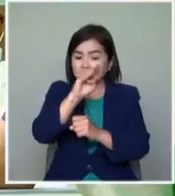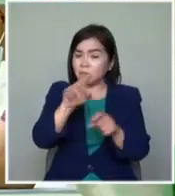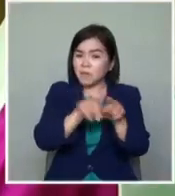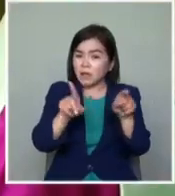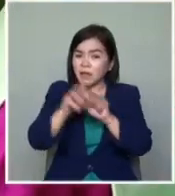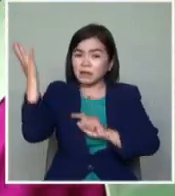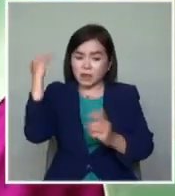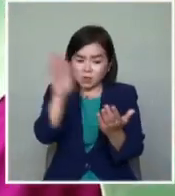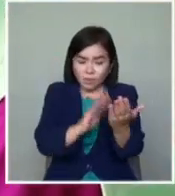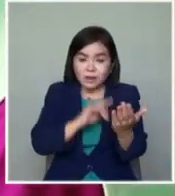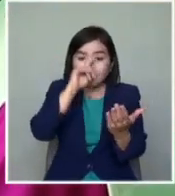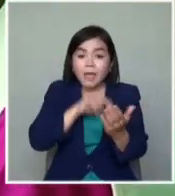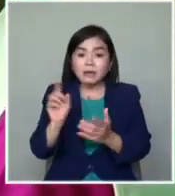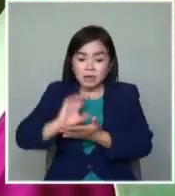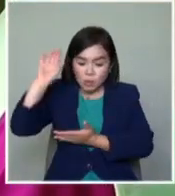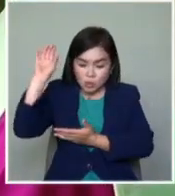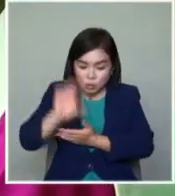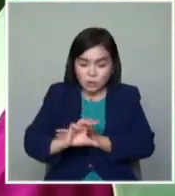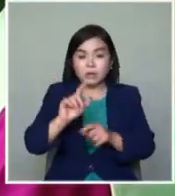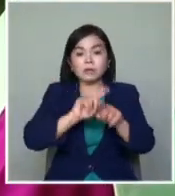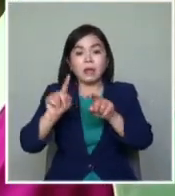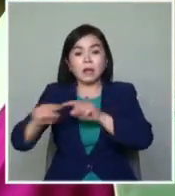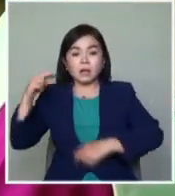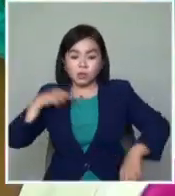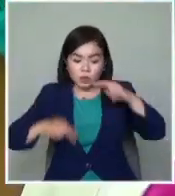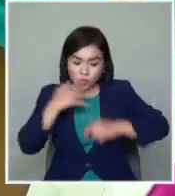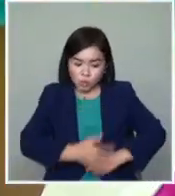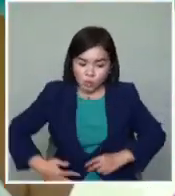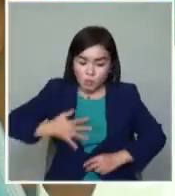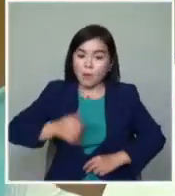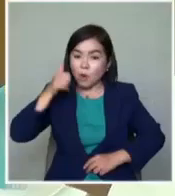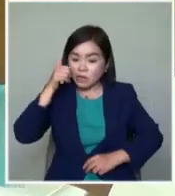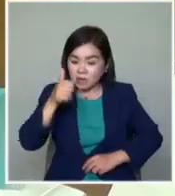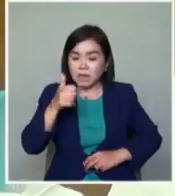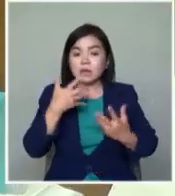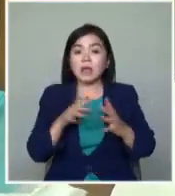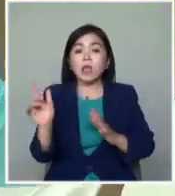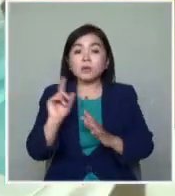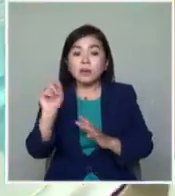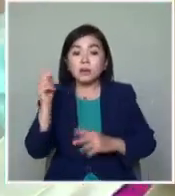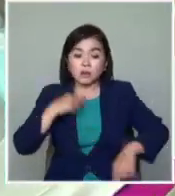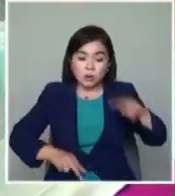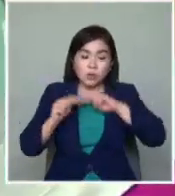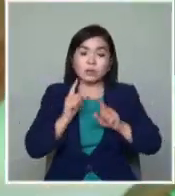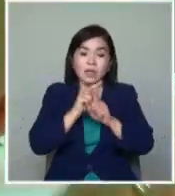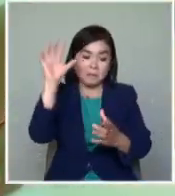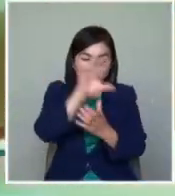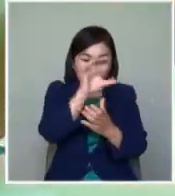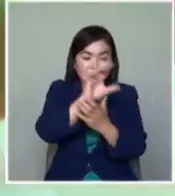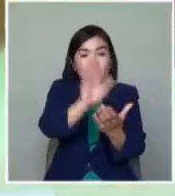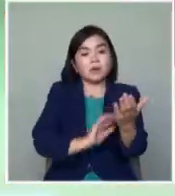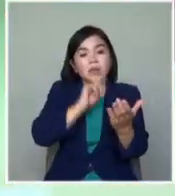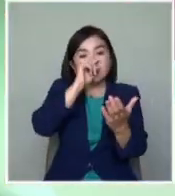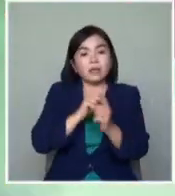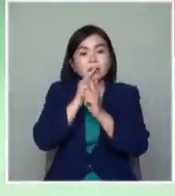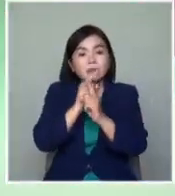ทยทุ่มเทให้กับการลงทุนโครงสร้างพื้นฐานด้านสาธารณสุขและยังนำกฎอนามัยระหว่างประเทศมาบังคับใช้นอกจากนี้ไทย